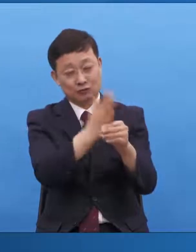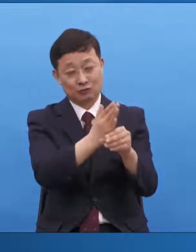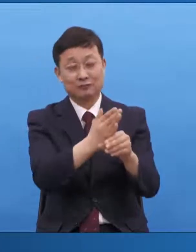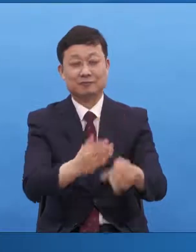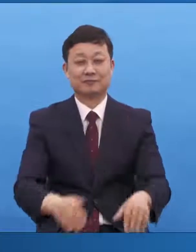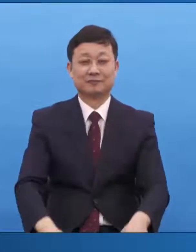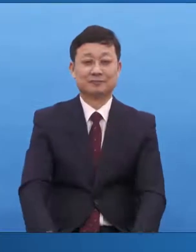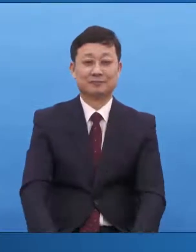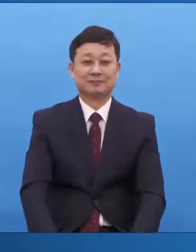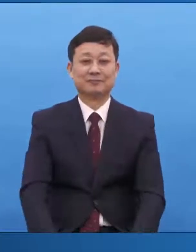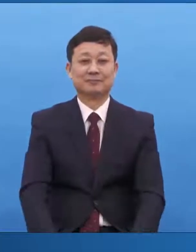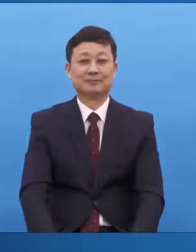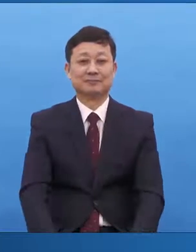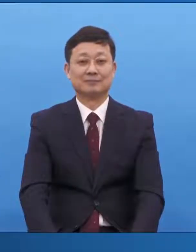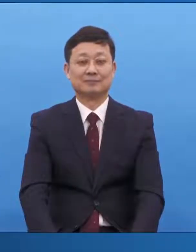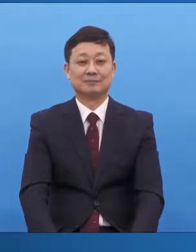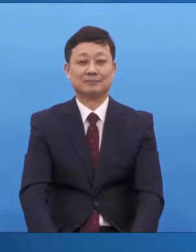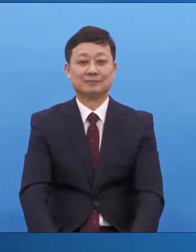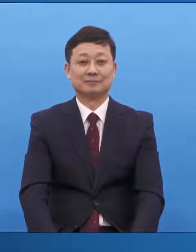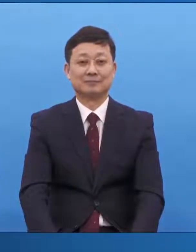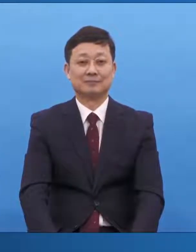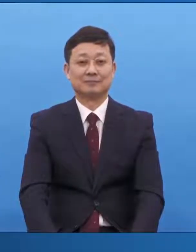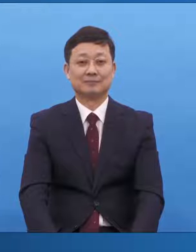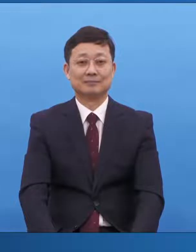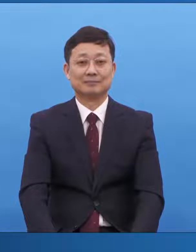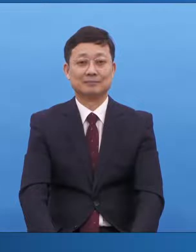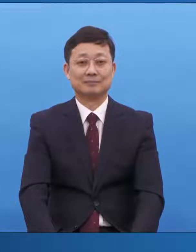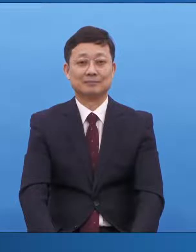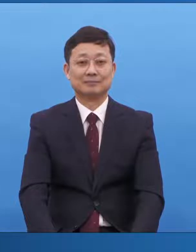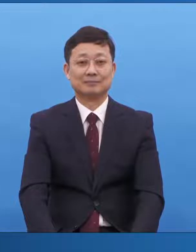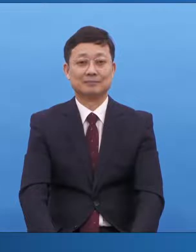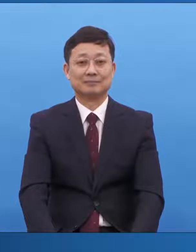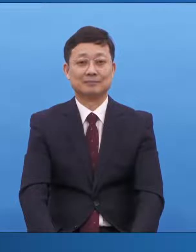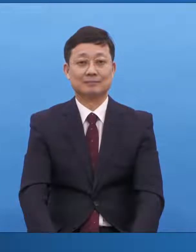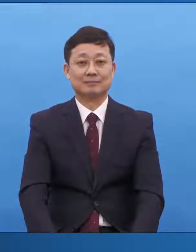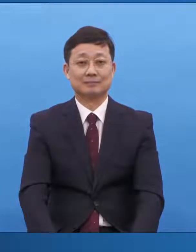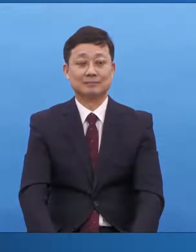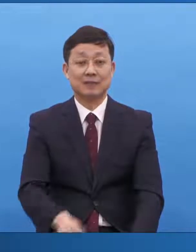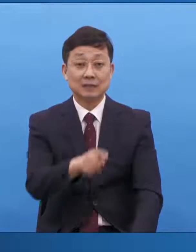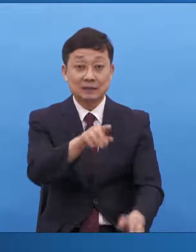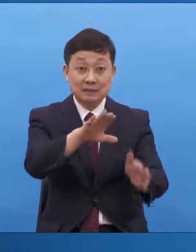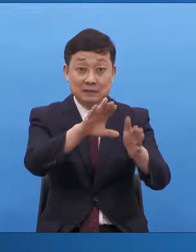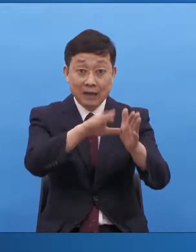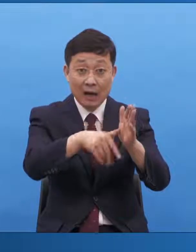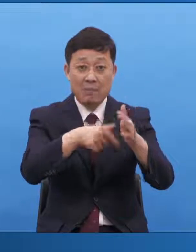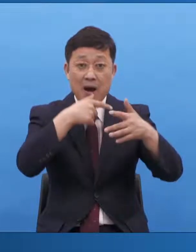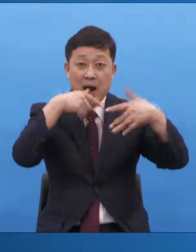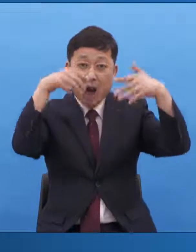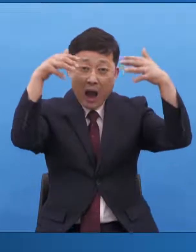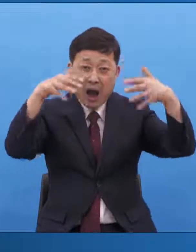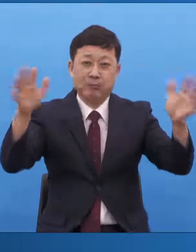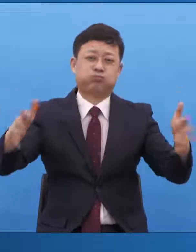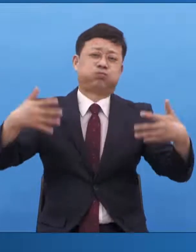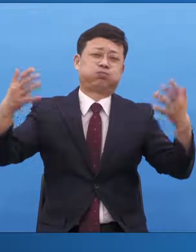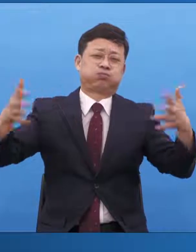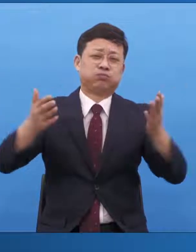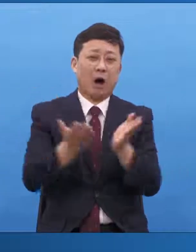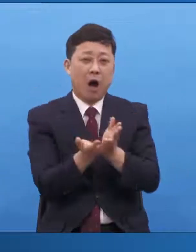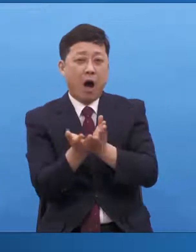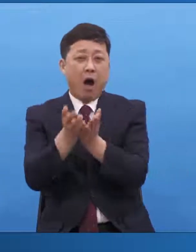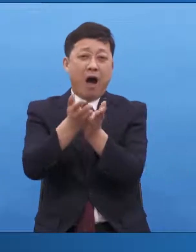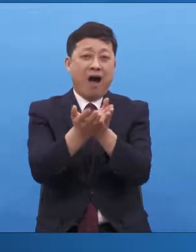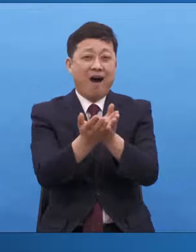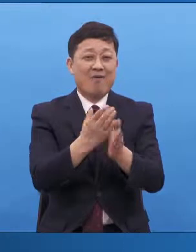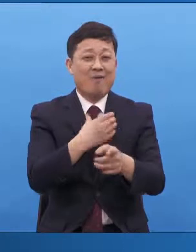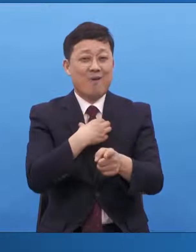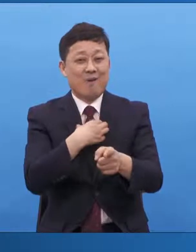take the ultimate courts, he was going to Rome. 이때 풍랑이 일어난 거. At this time, a storm arose.